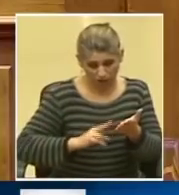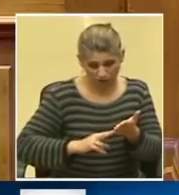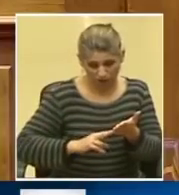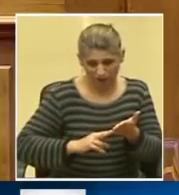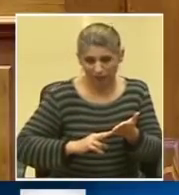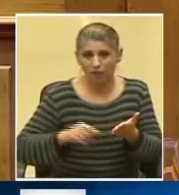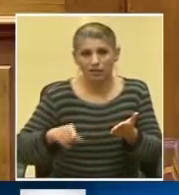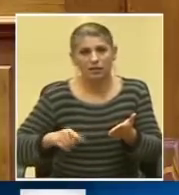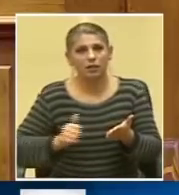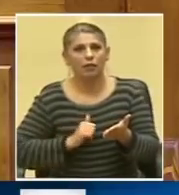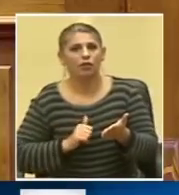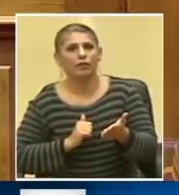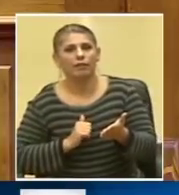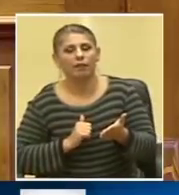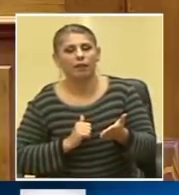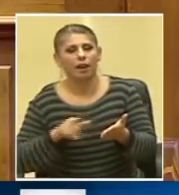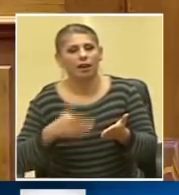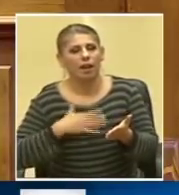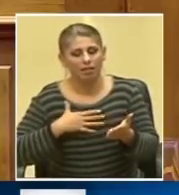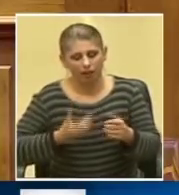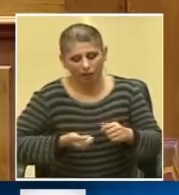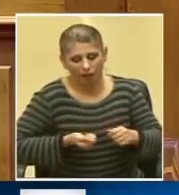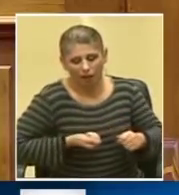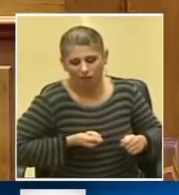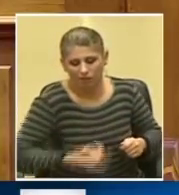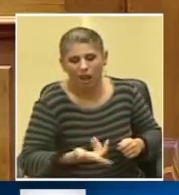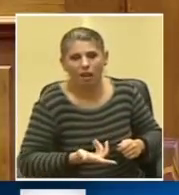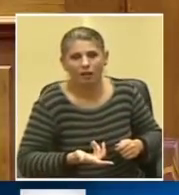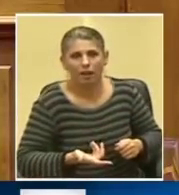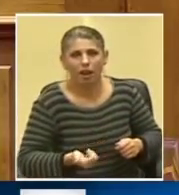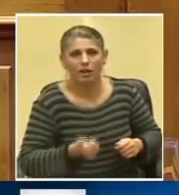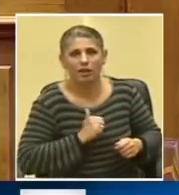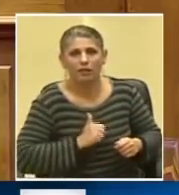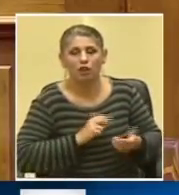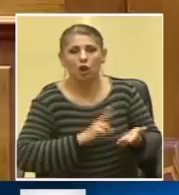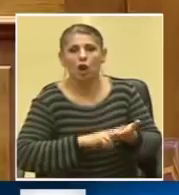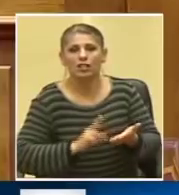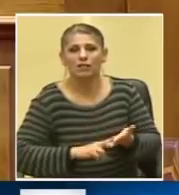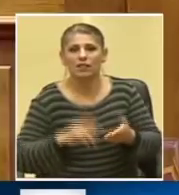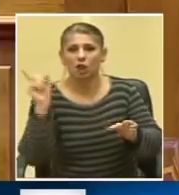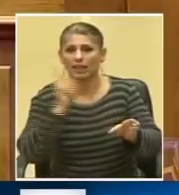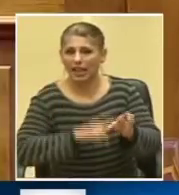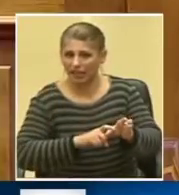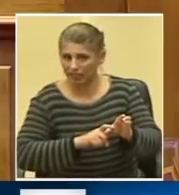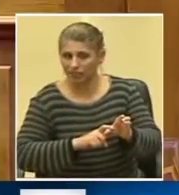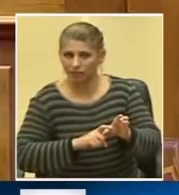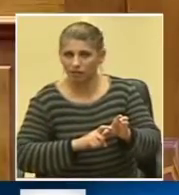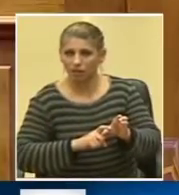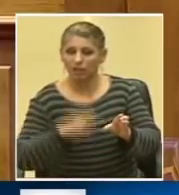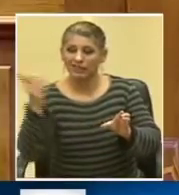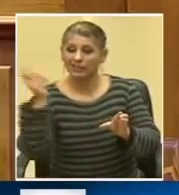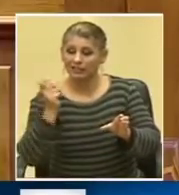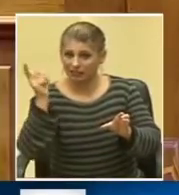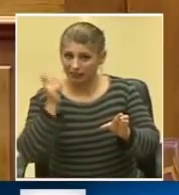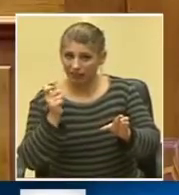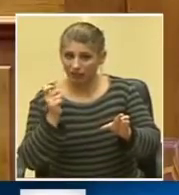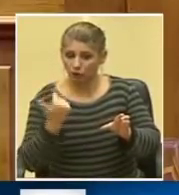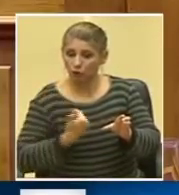είναι ότι θέλει να παίξει στα ζάρια των ιδιωτικών ασφαλιστικών εταιριών τις συντάξεις των